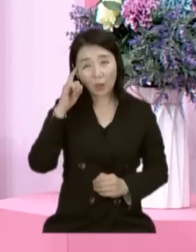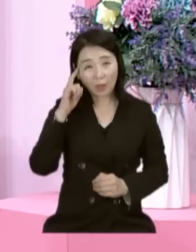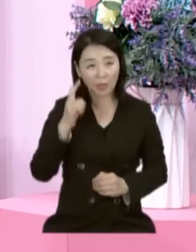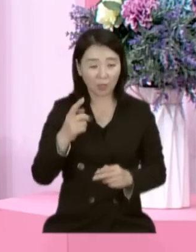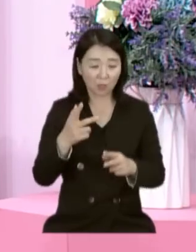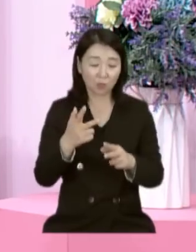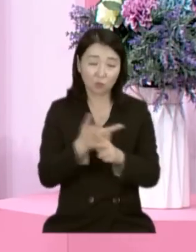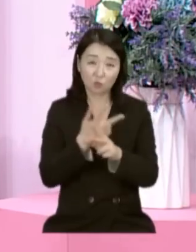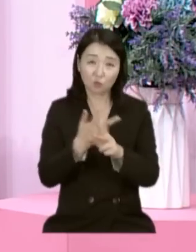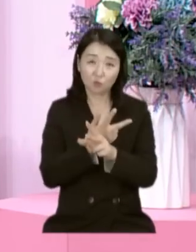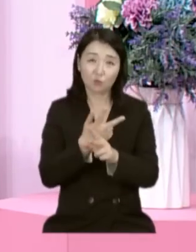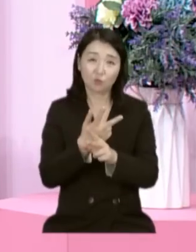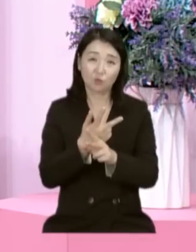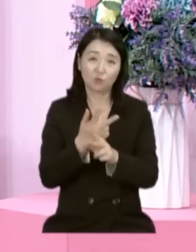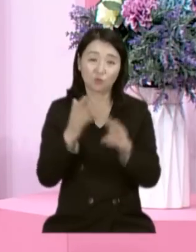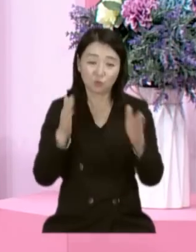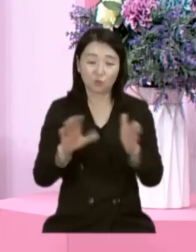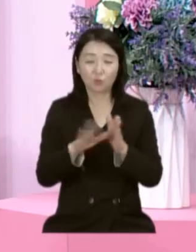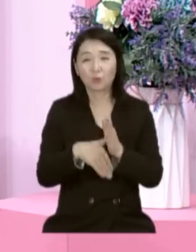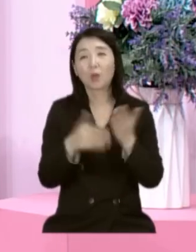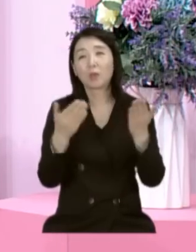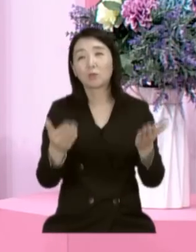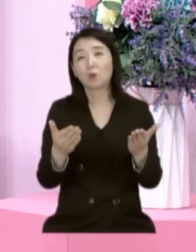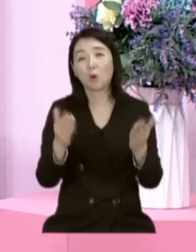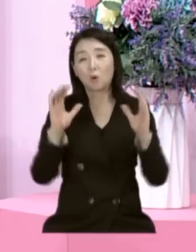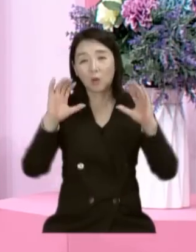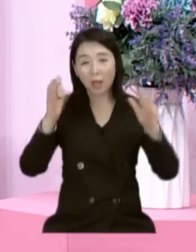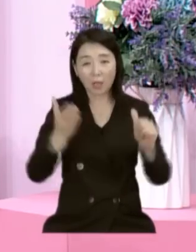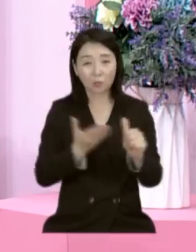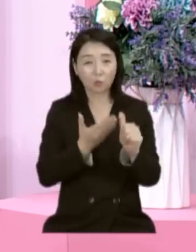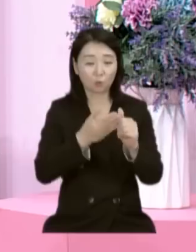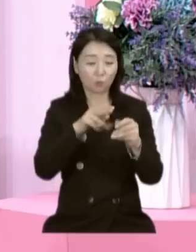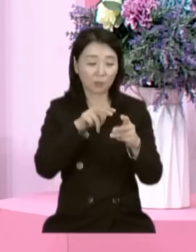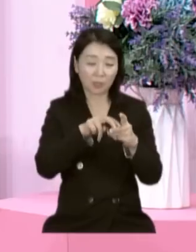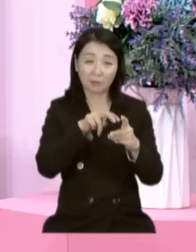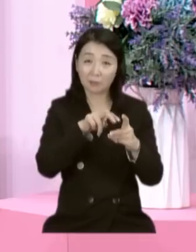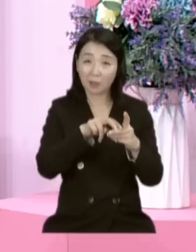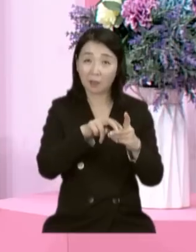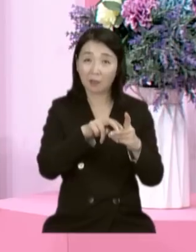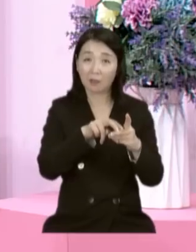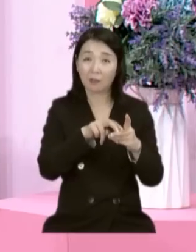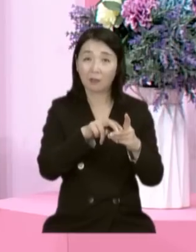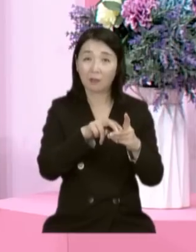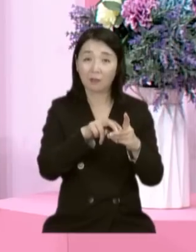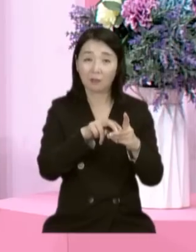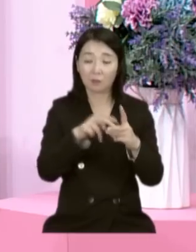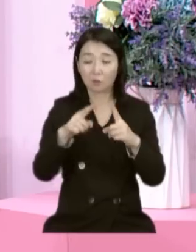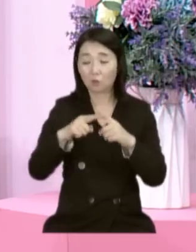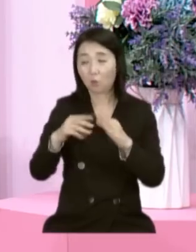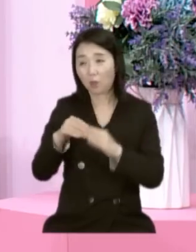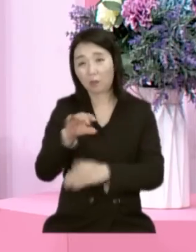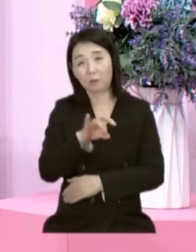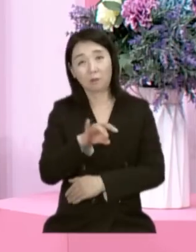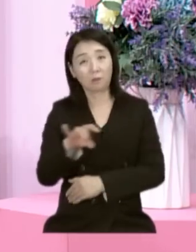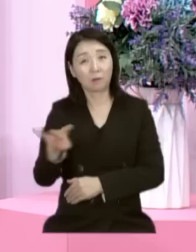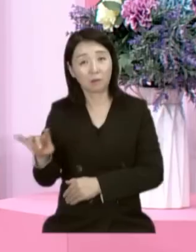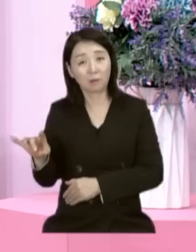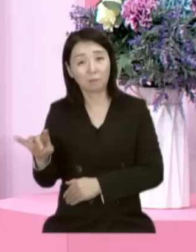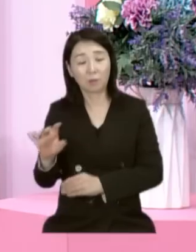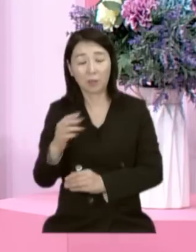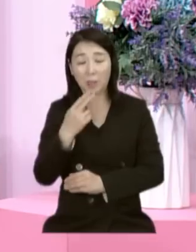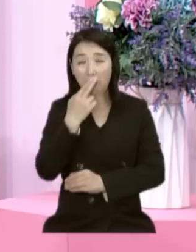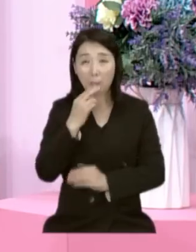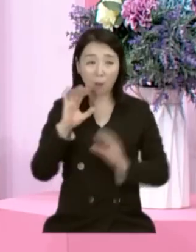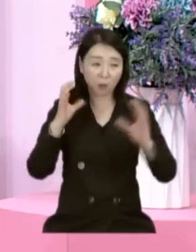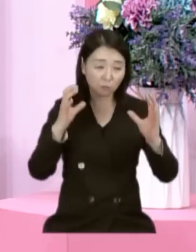그렇죠. 네. 여기에 우리가 육아 돌봄 센터를 교회마다 지금 뭐 영화부 시설이